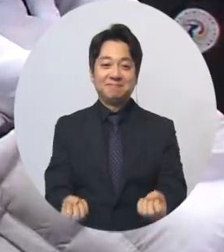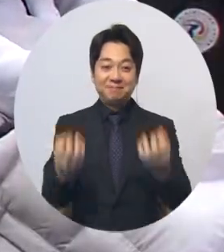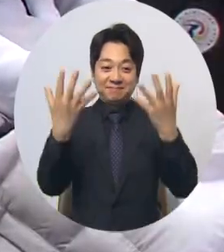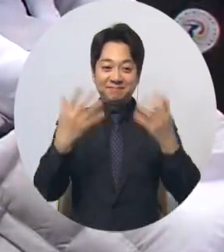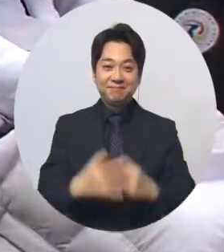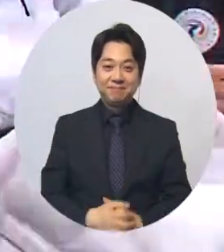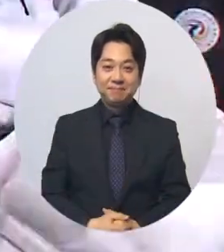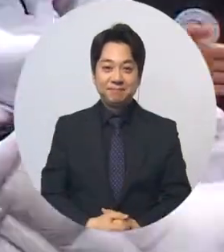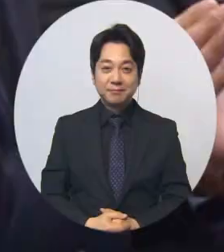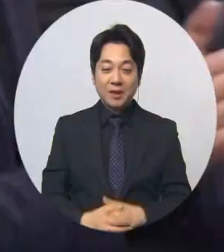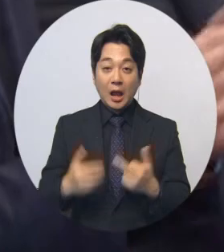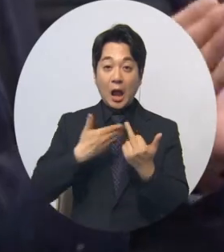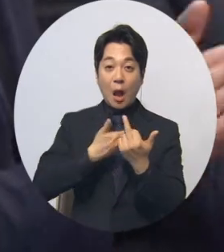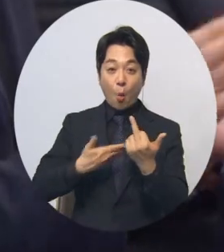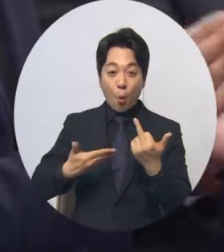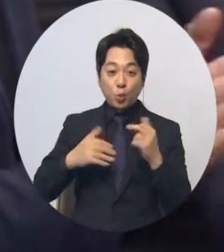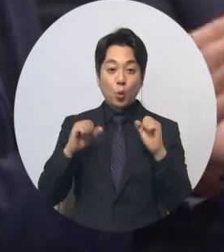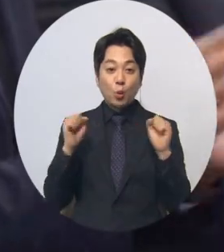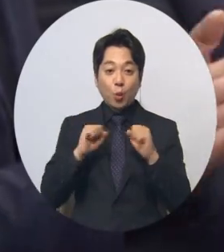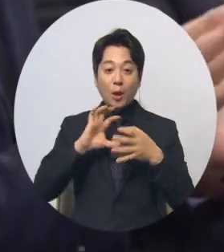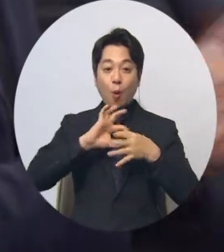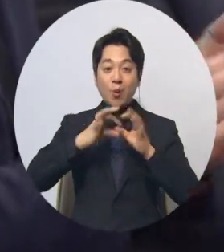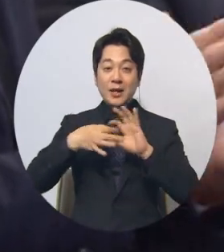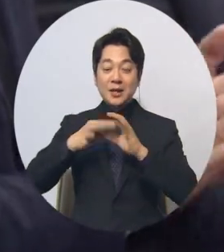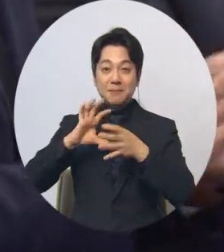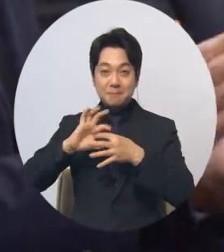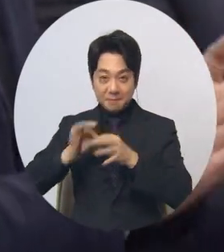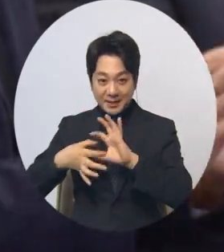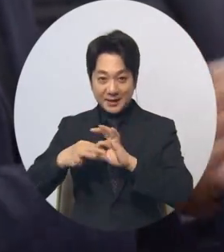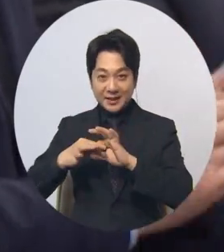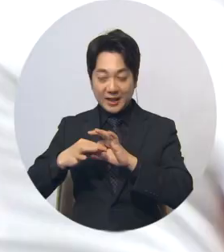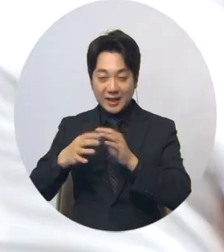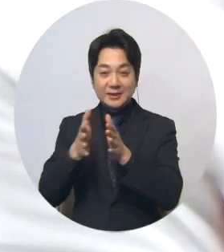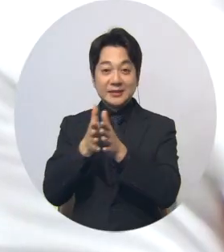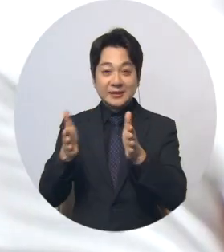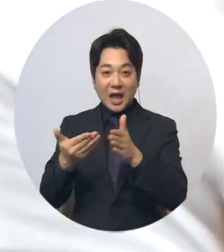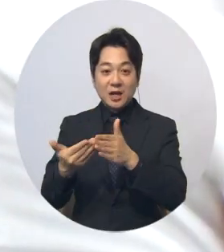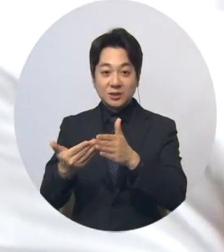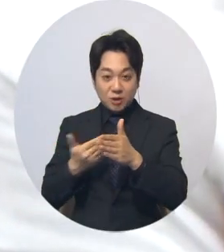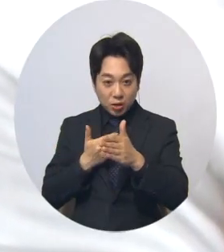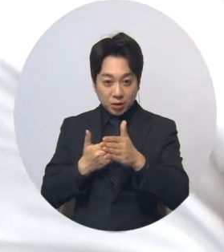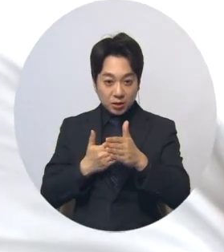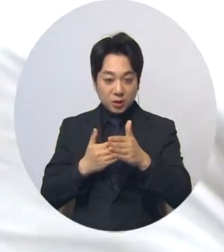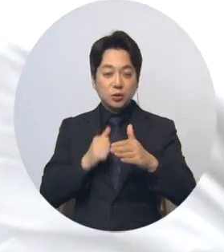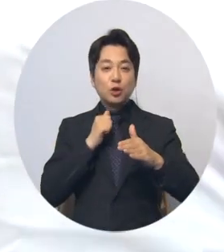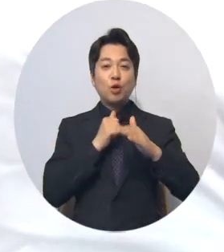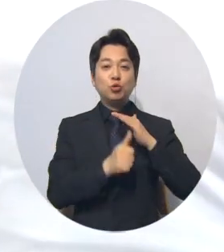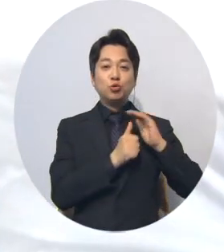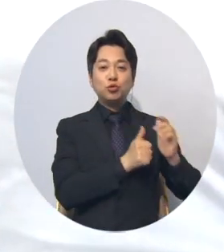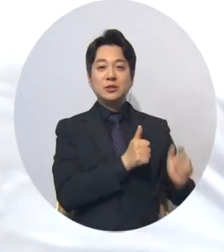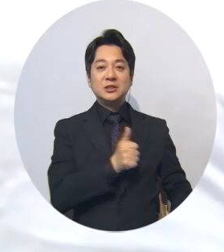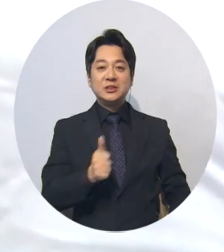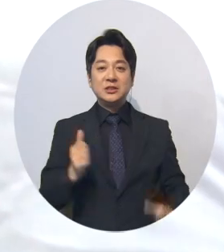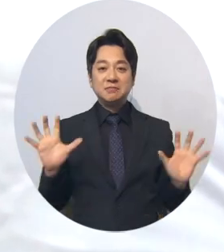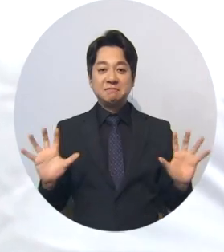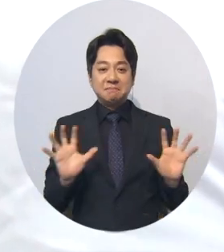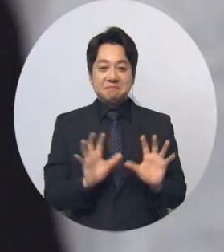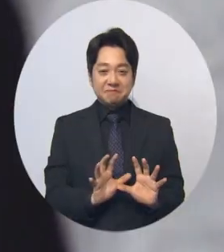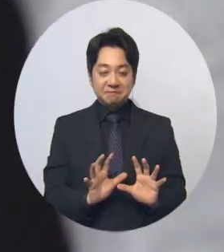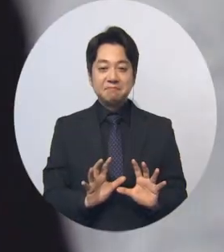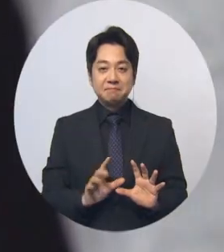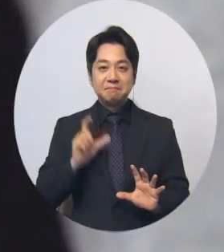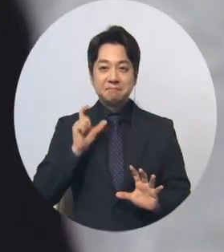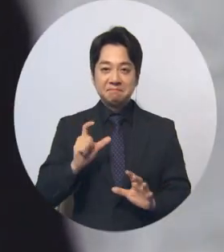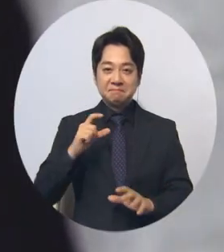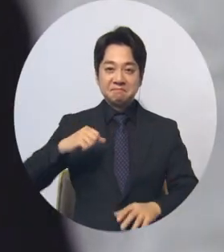청소년 올림픽에 참가하는 우리나라 선수단 결단식이 열렸습니다. 2년 연속 종합선수권대회 정상에 오른